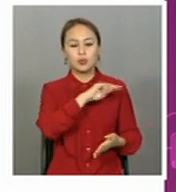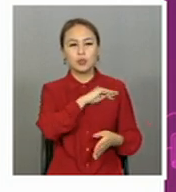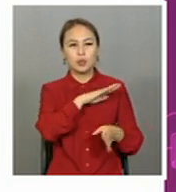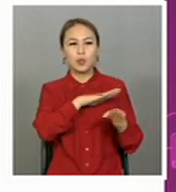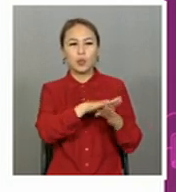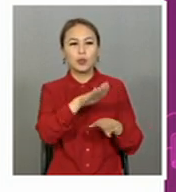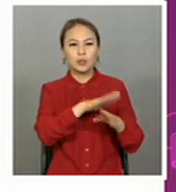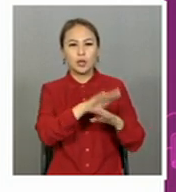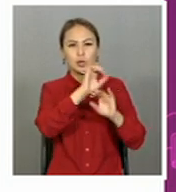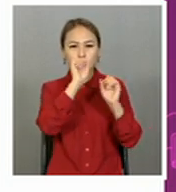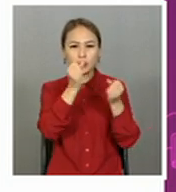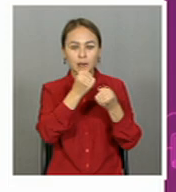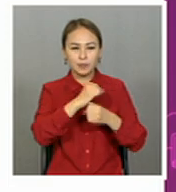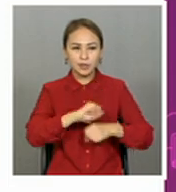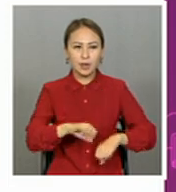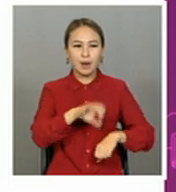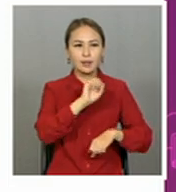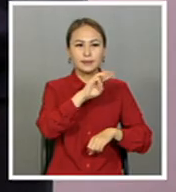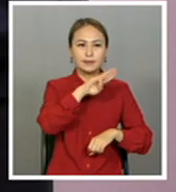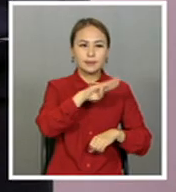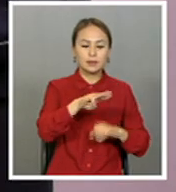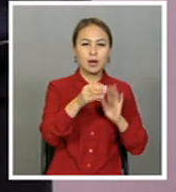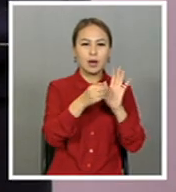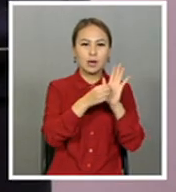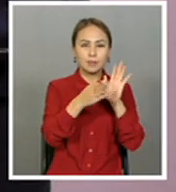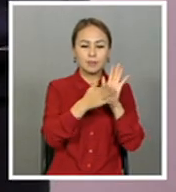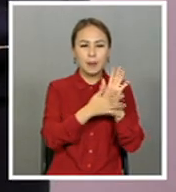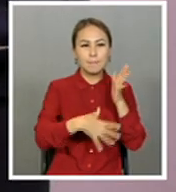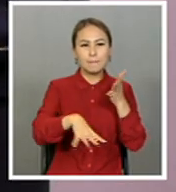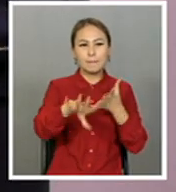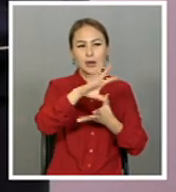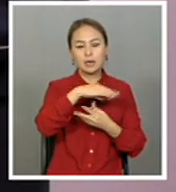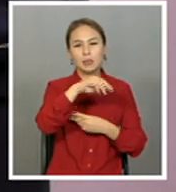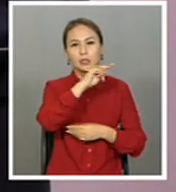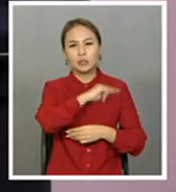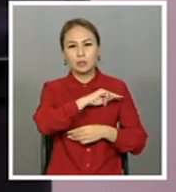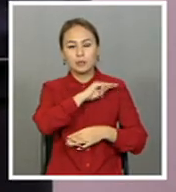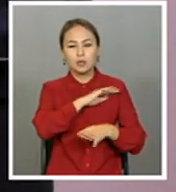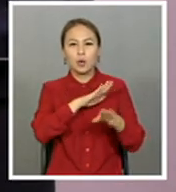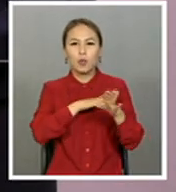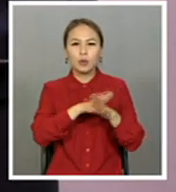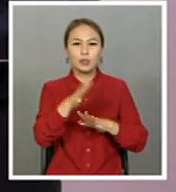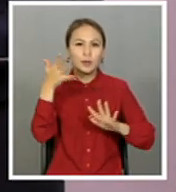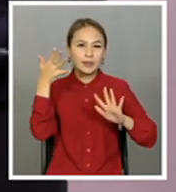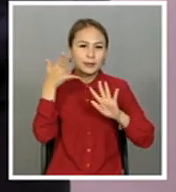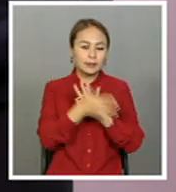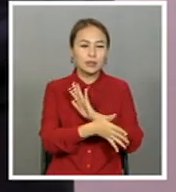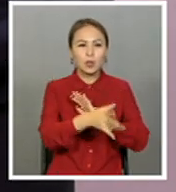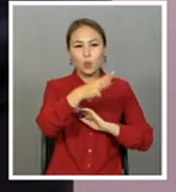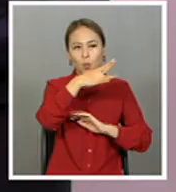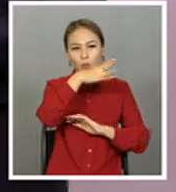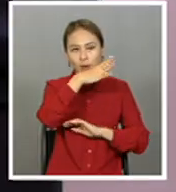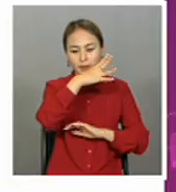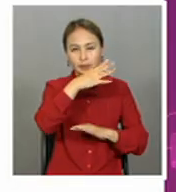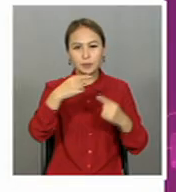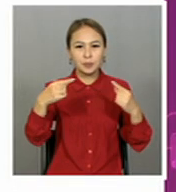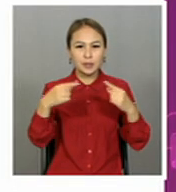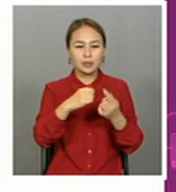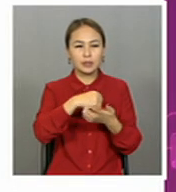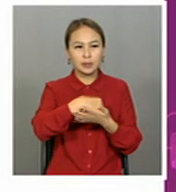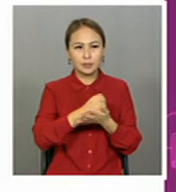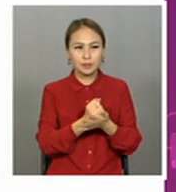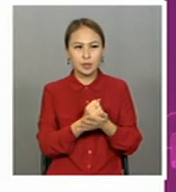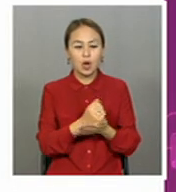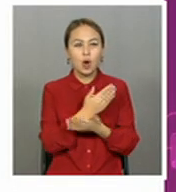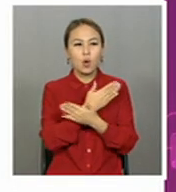жылдамдығы. Ал Т әрпімен барлық жұмысты орындауға кеткен уақытты белгілейміз.